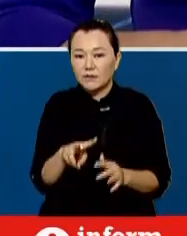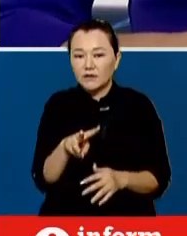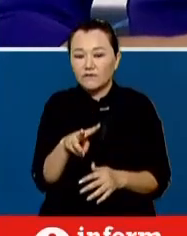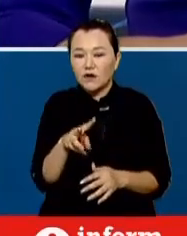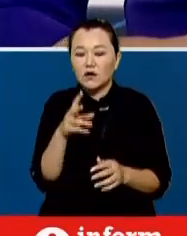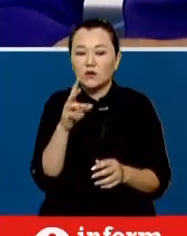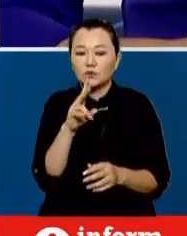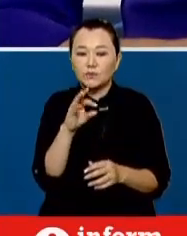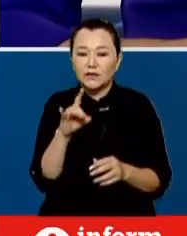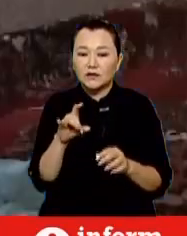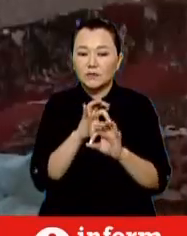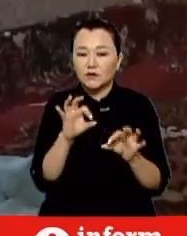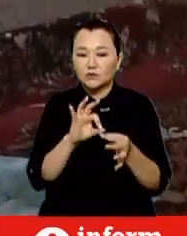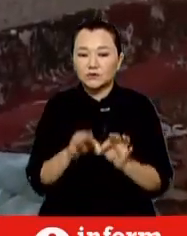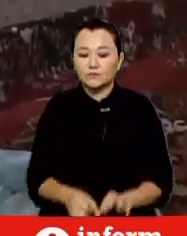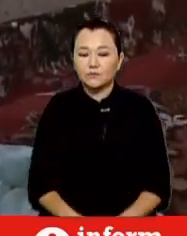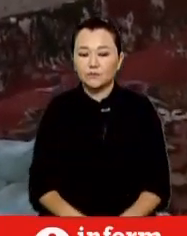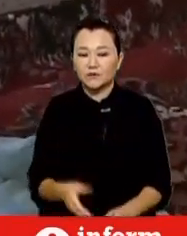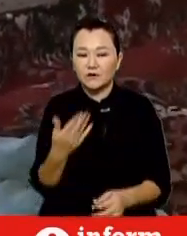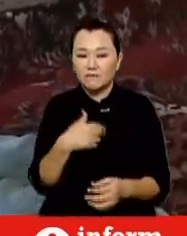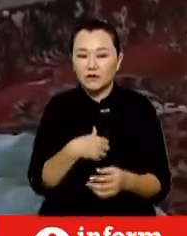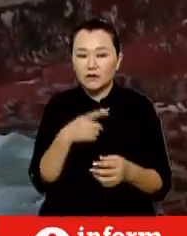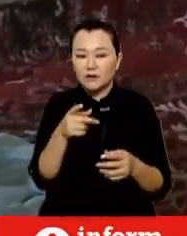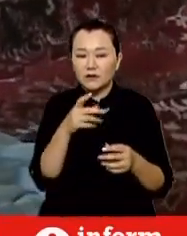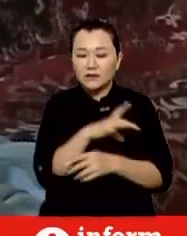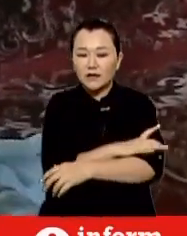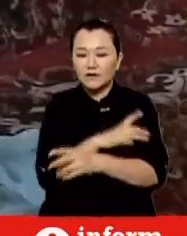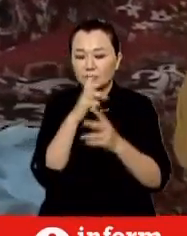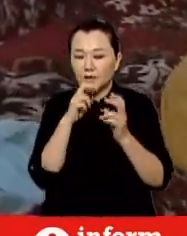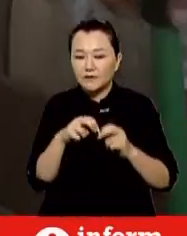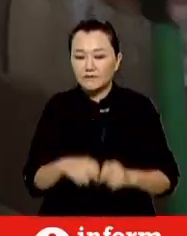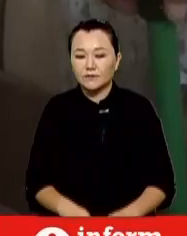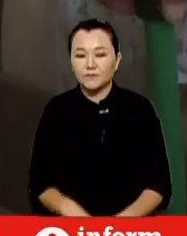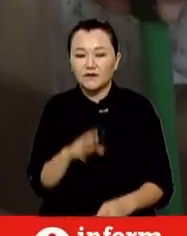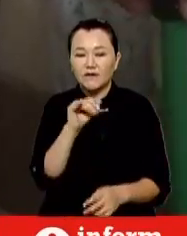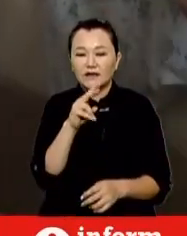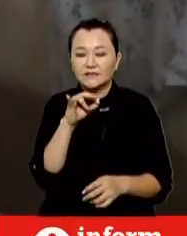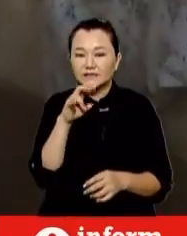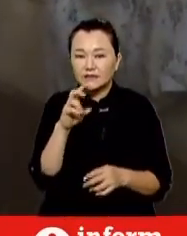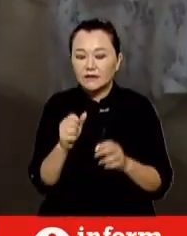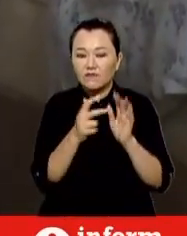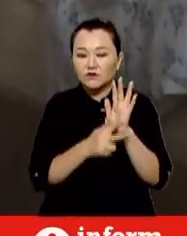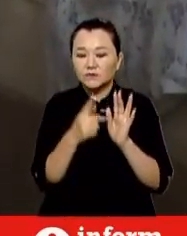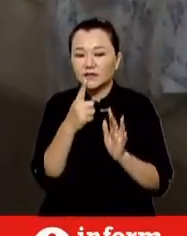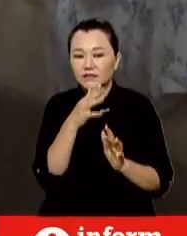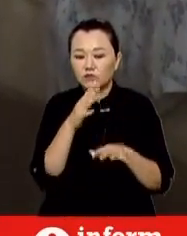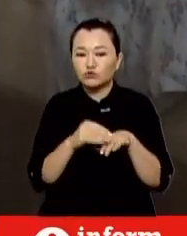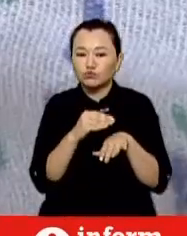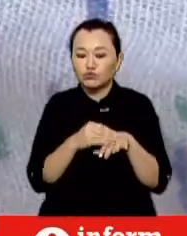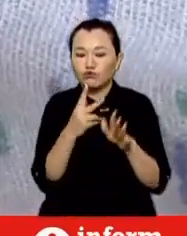Людмила Батюшкина продолжит. Давай тебе давление померим. Валентине Плотниковой 81, ее